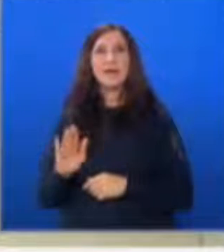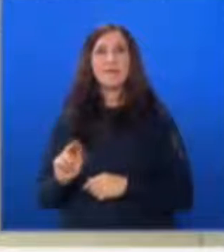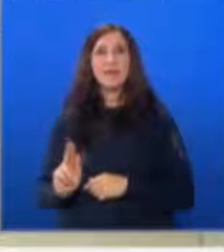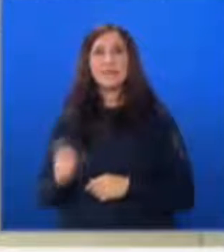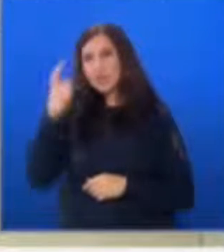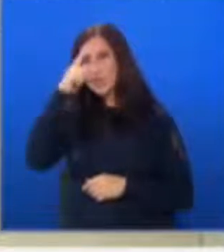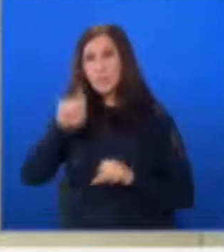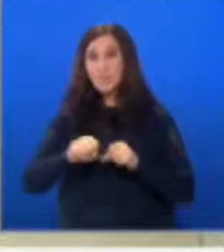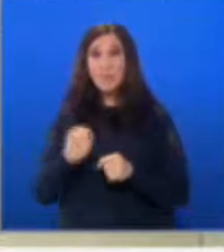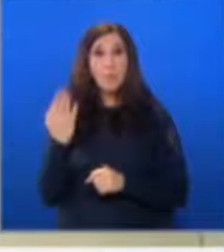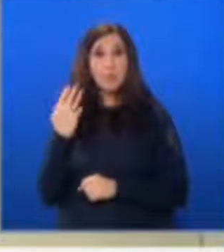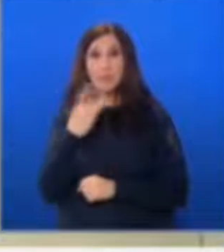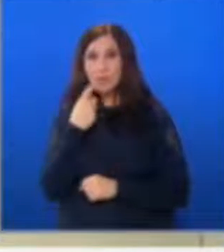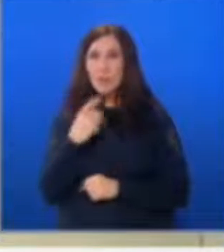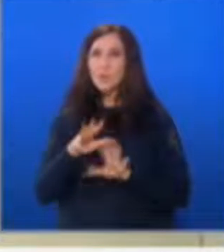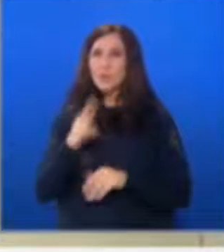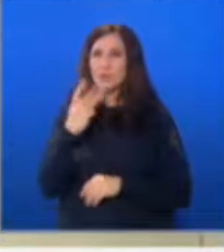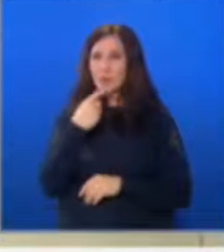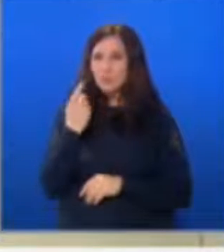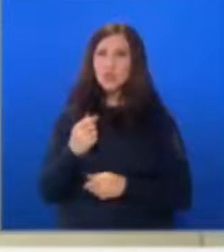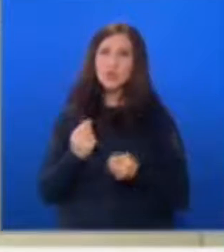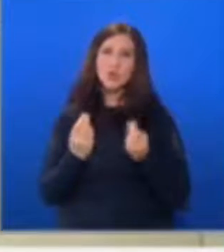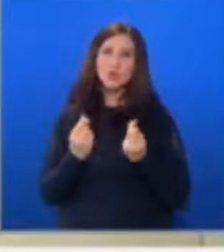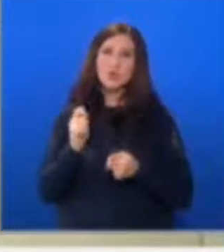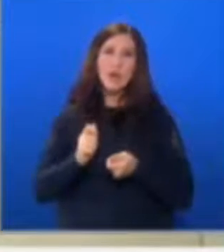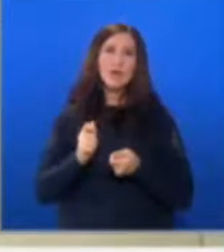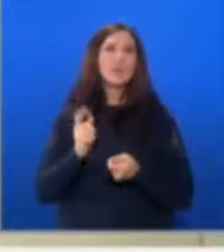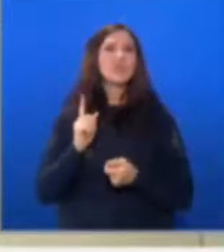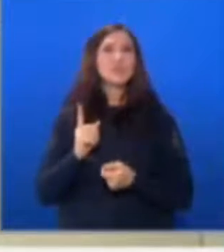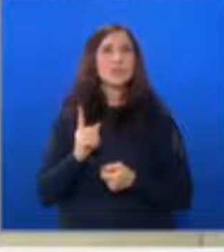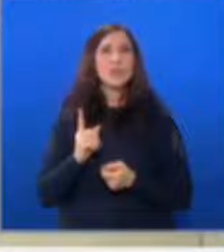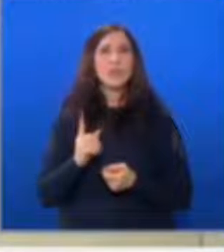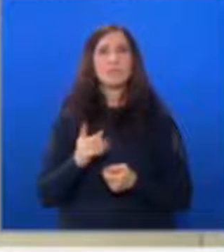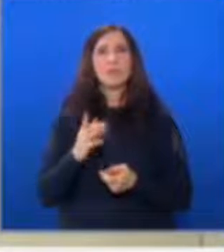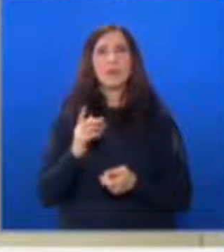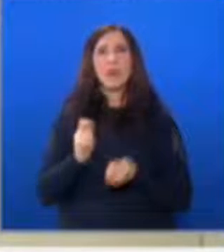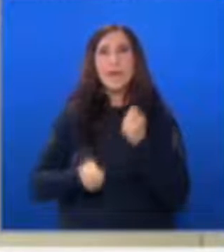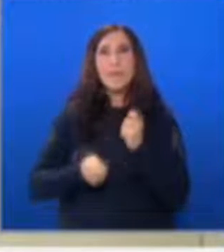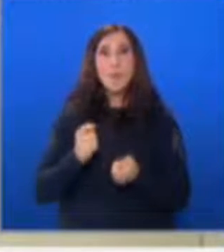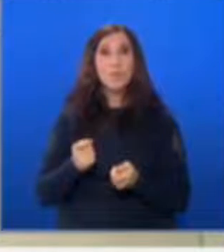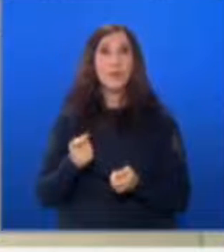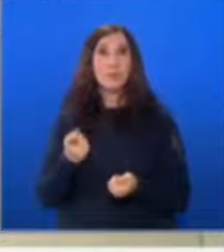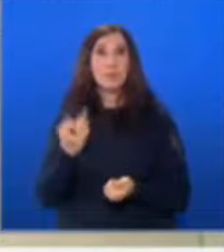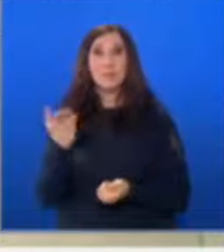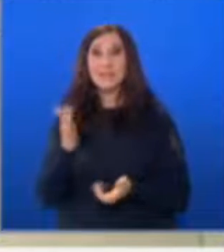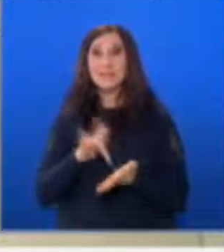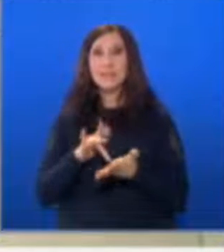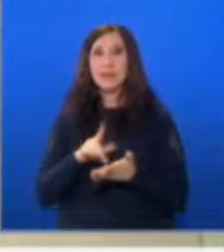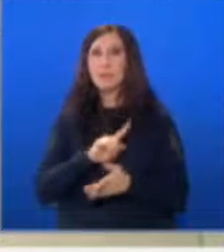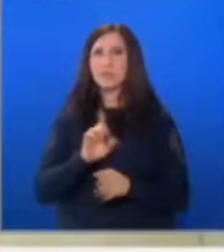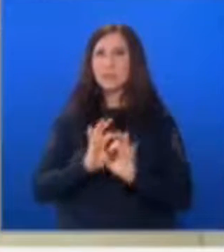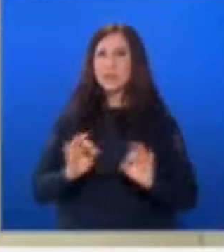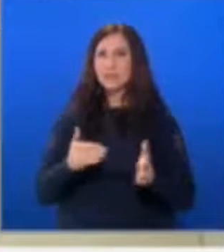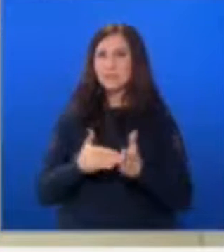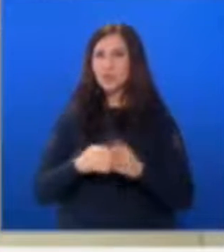Най-малко 3 години ще отнеме ремонта на помпено-акумулиращата водно-електрическа централа. Все още не са ясни причините за